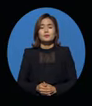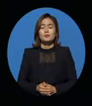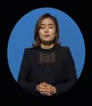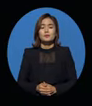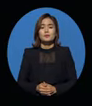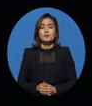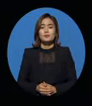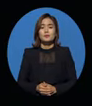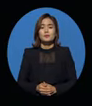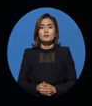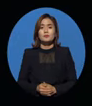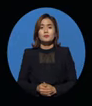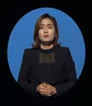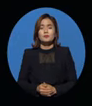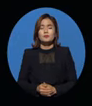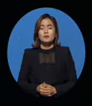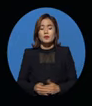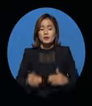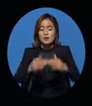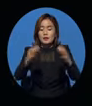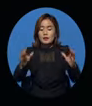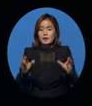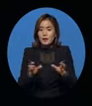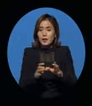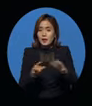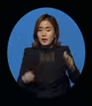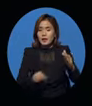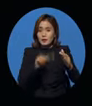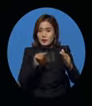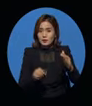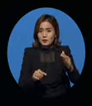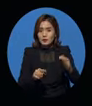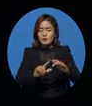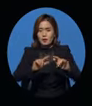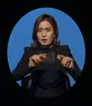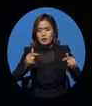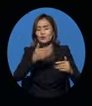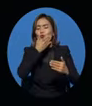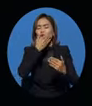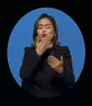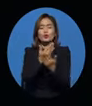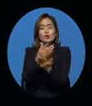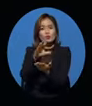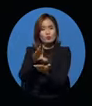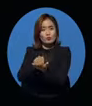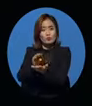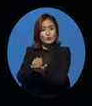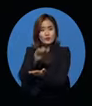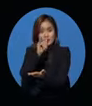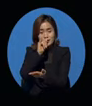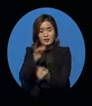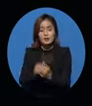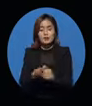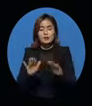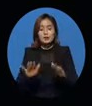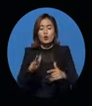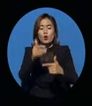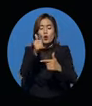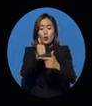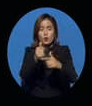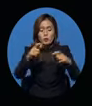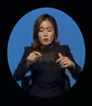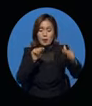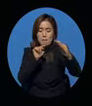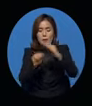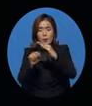어제가 어우 리 당 내에서 이제 러 가지 쟁점 들이 있습니다만 최근에 제가 어 넘 제어 글 많이 다니면서